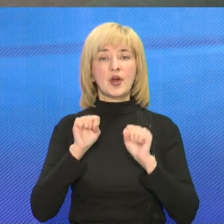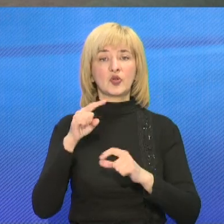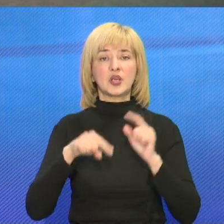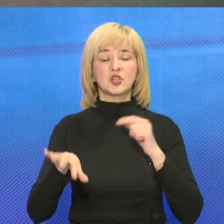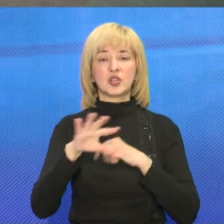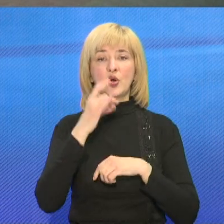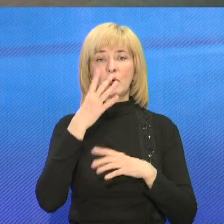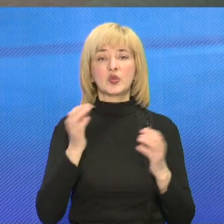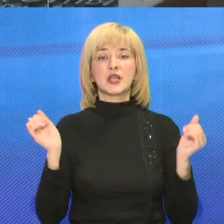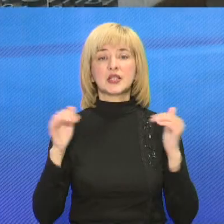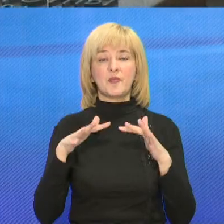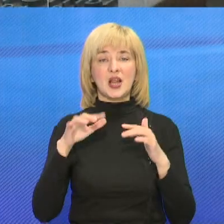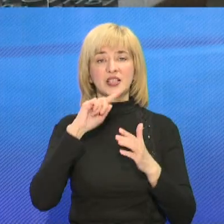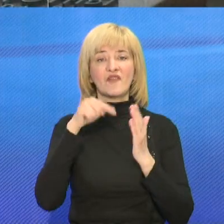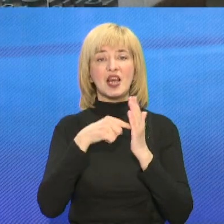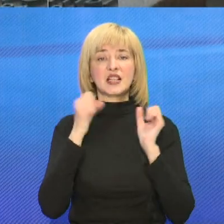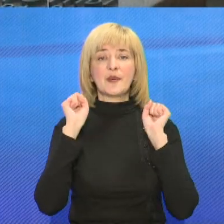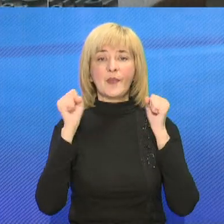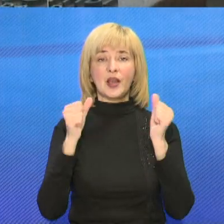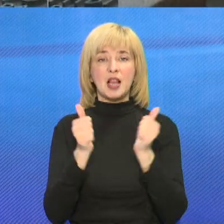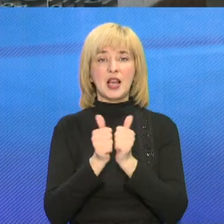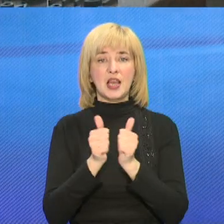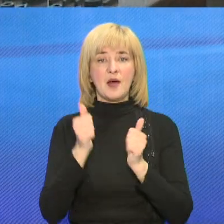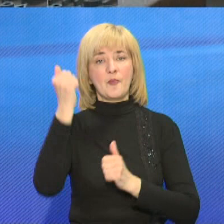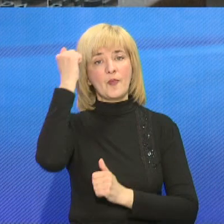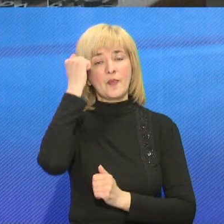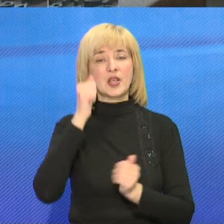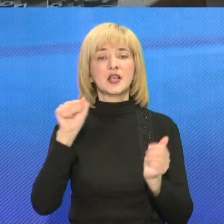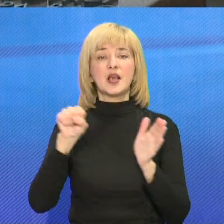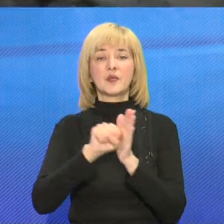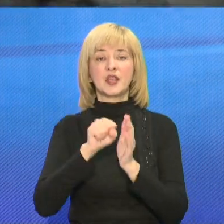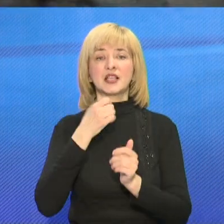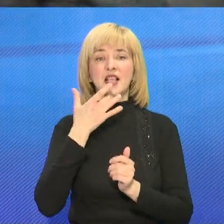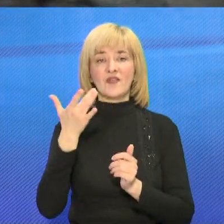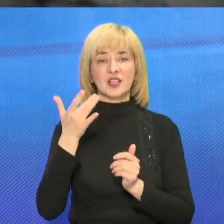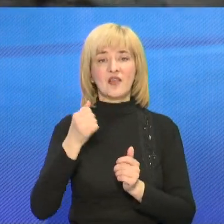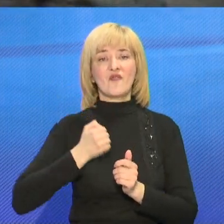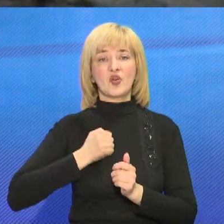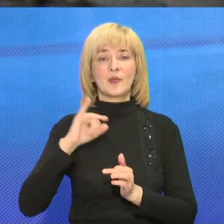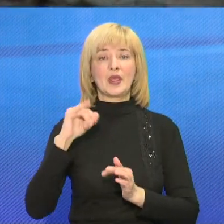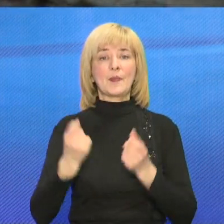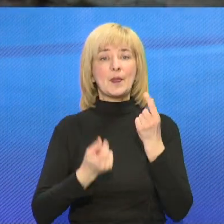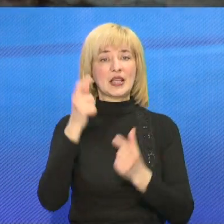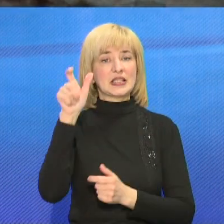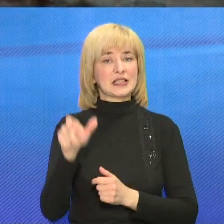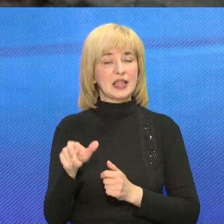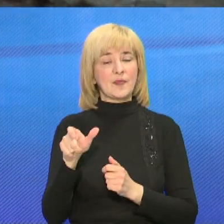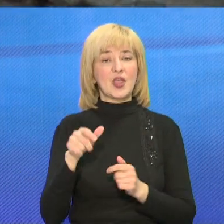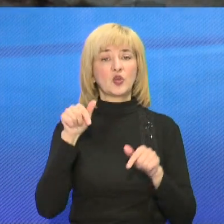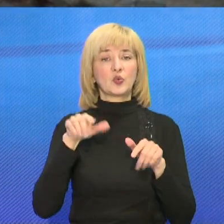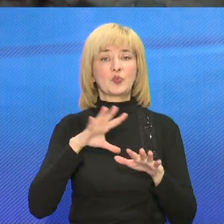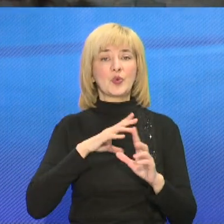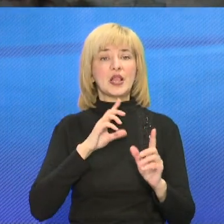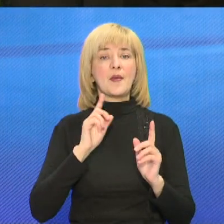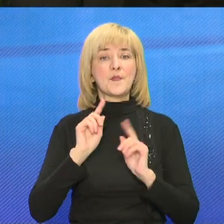гродинцы собрались в городском парку для подножия мемориала загинулым советским воинам и партизанам. Тут прошел урочистый митинг